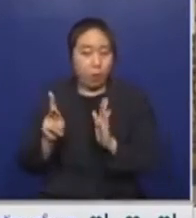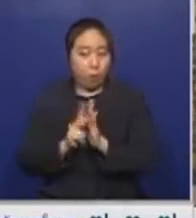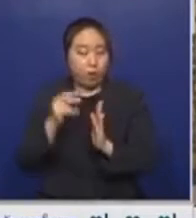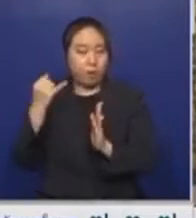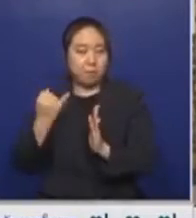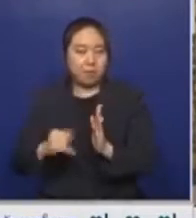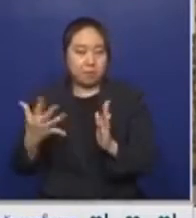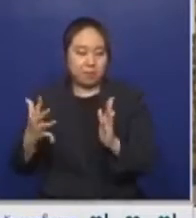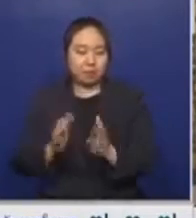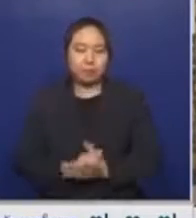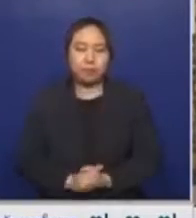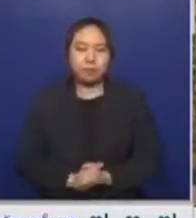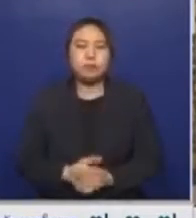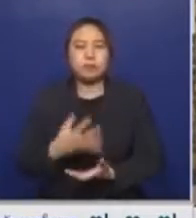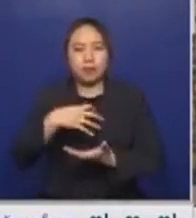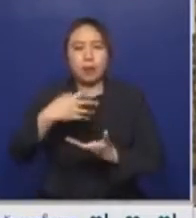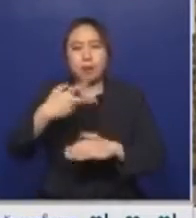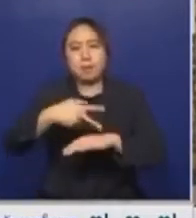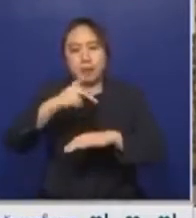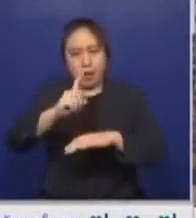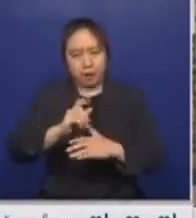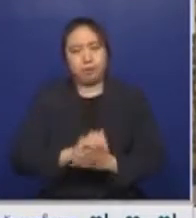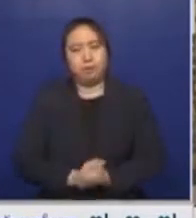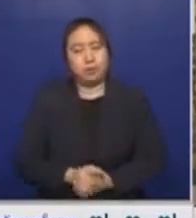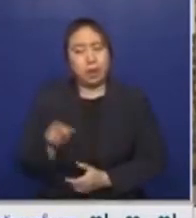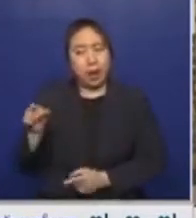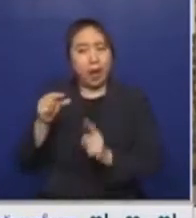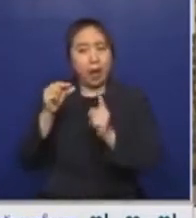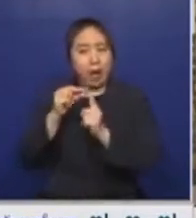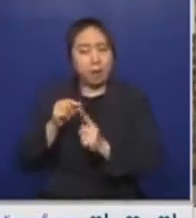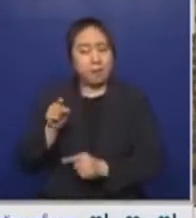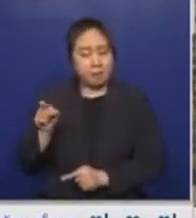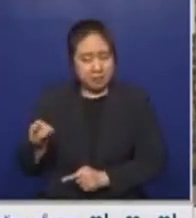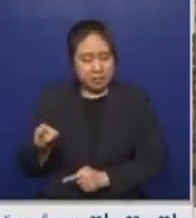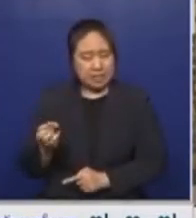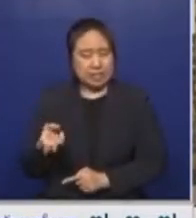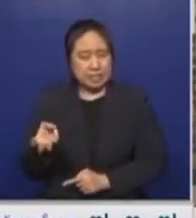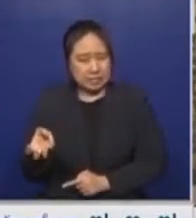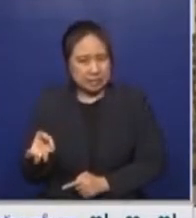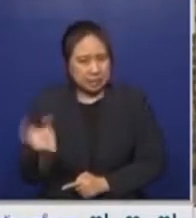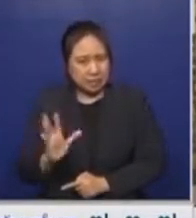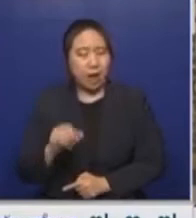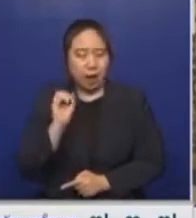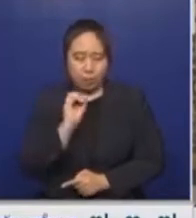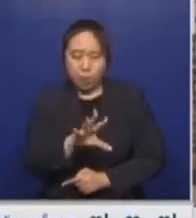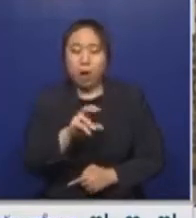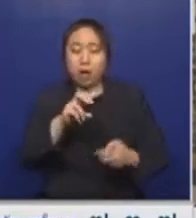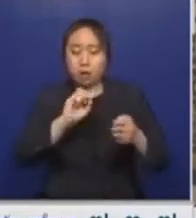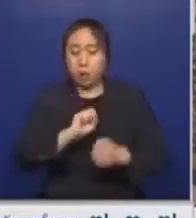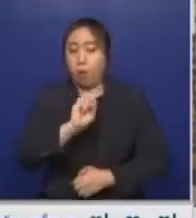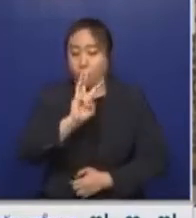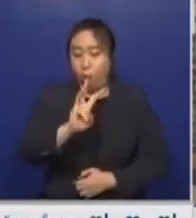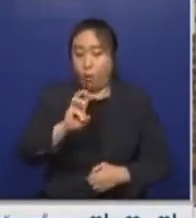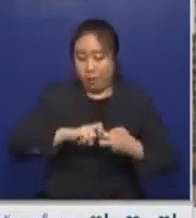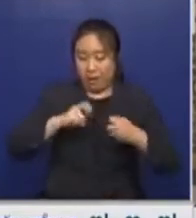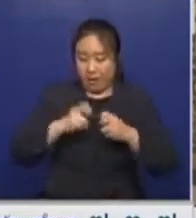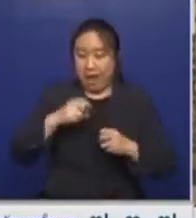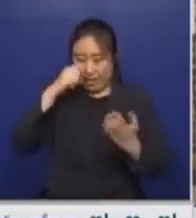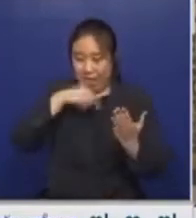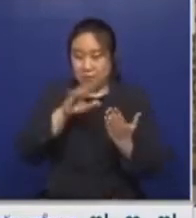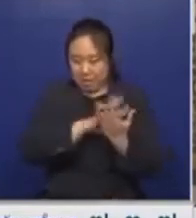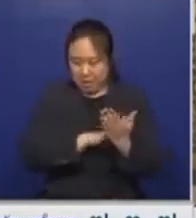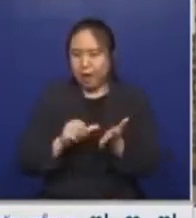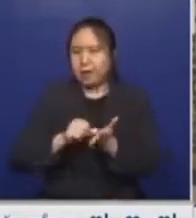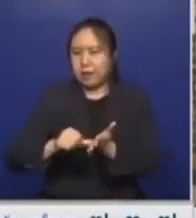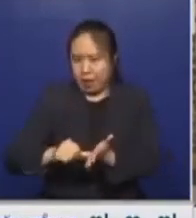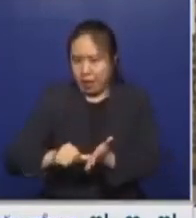ครับ คือกลับเรียนประธานนี้ครับถ้อยคำที่พูดเนี่ยนะครับไม่ใช่แค่นั้นครับบอกว่าให้สวออกมาแก้ปัญหาวิกฤตประเทศนะครับไม่